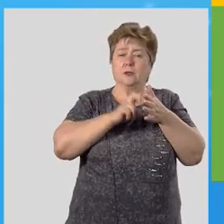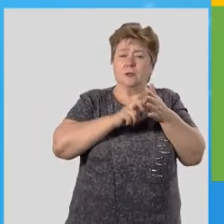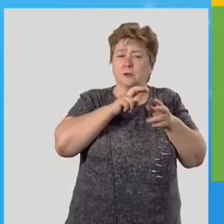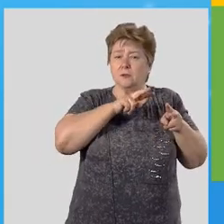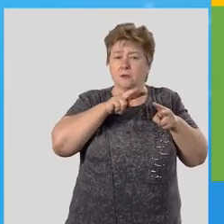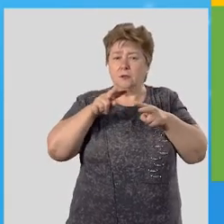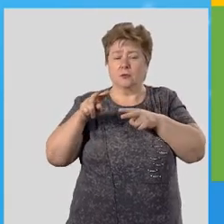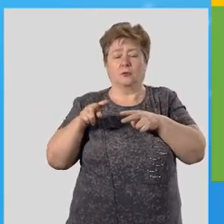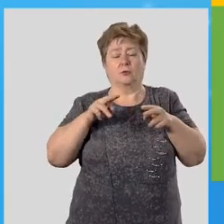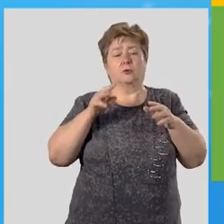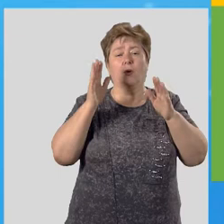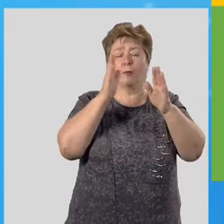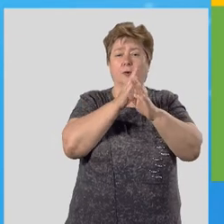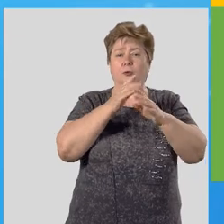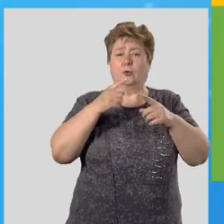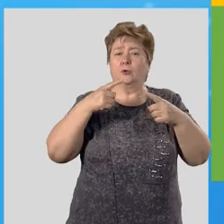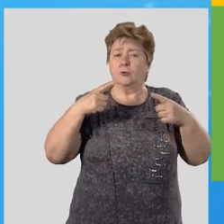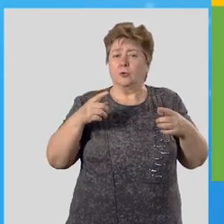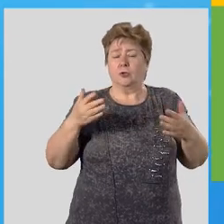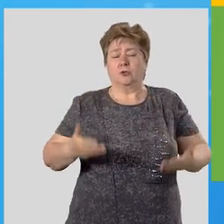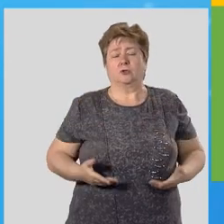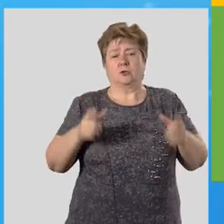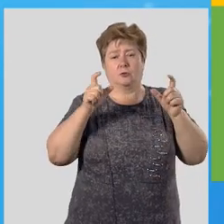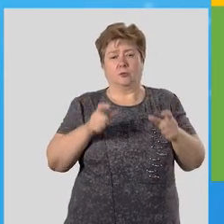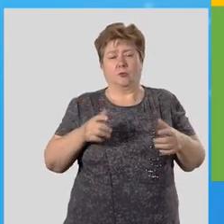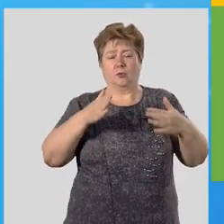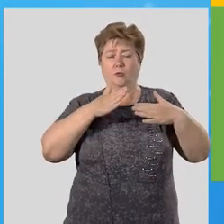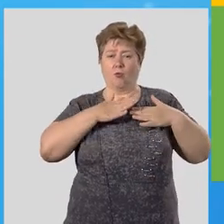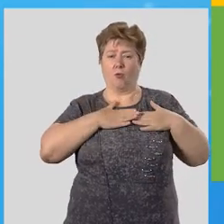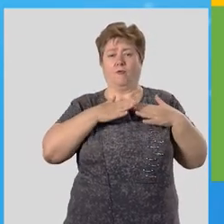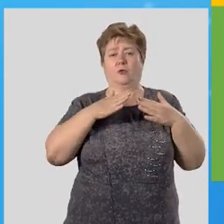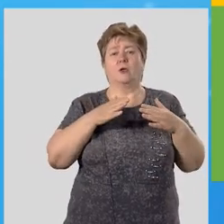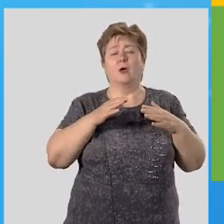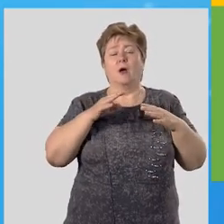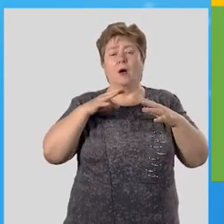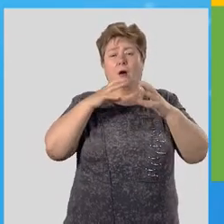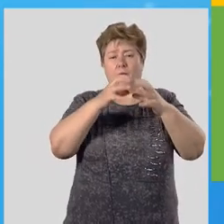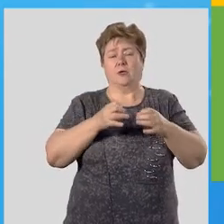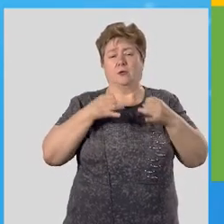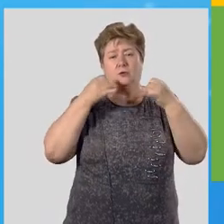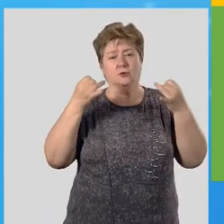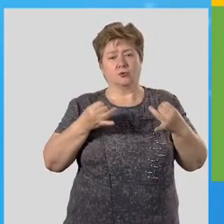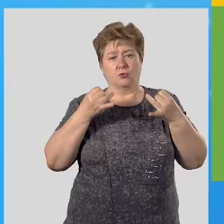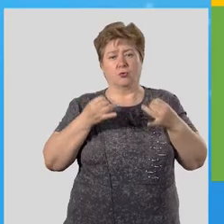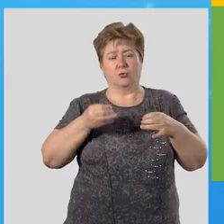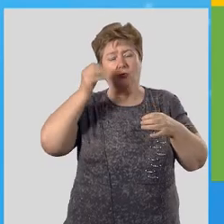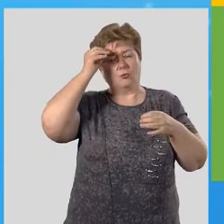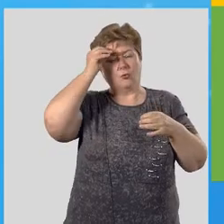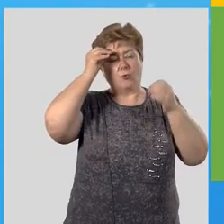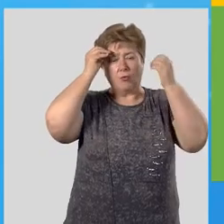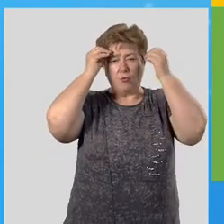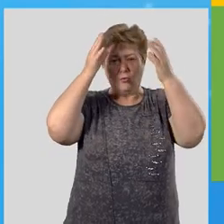природу, другие – жизнь людей, их духовный мир, историю,